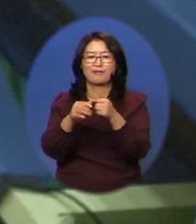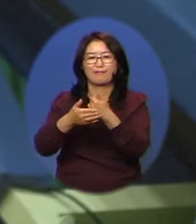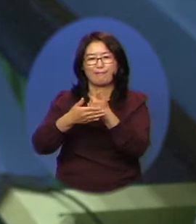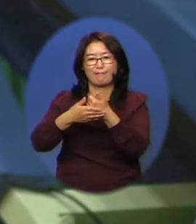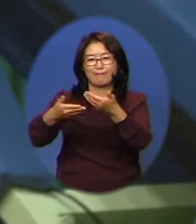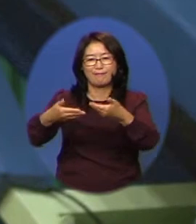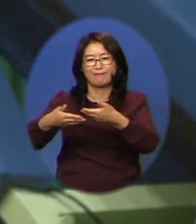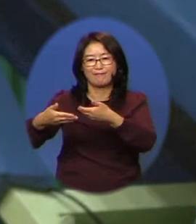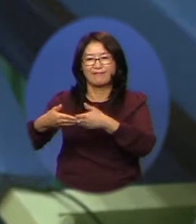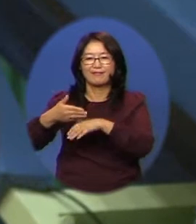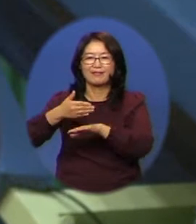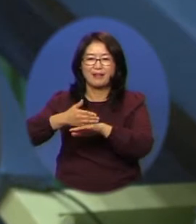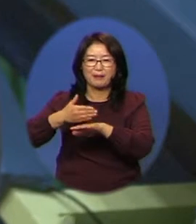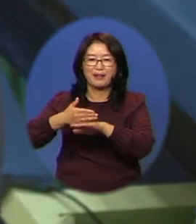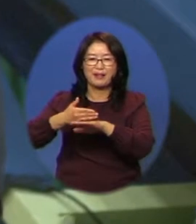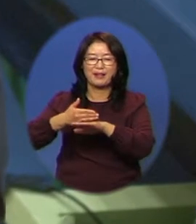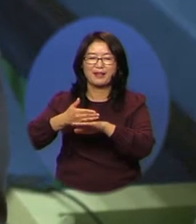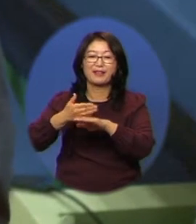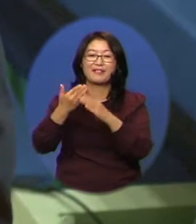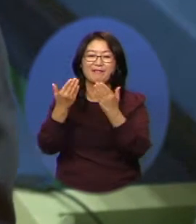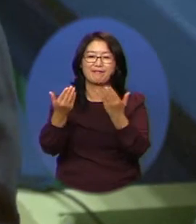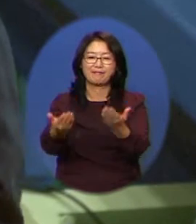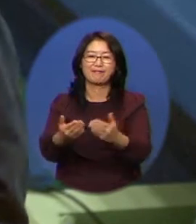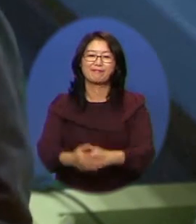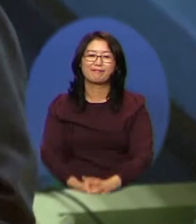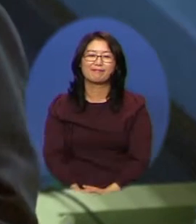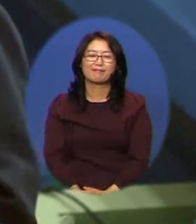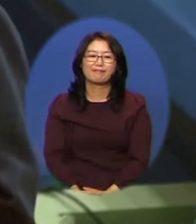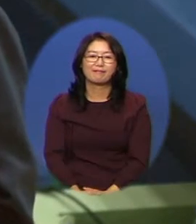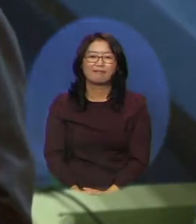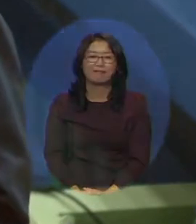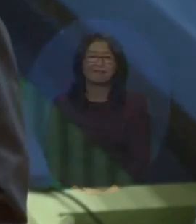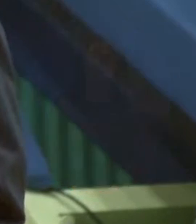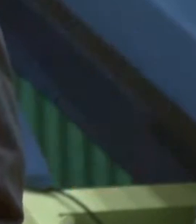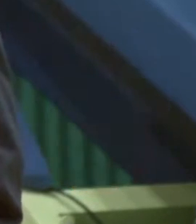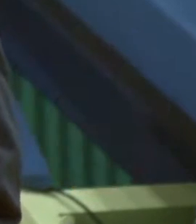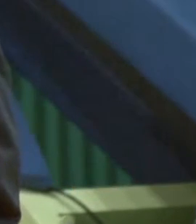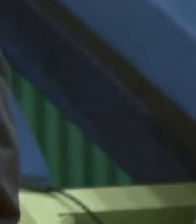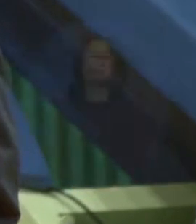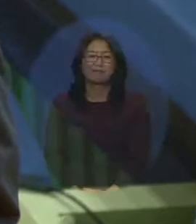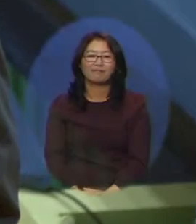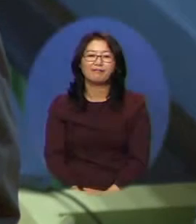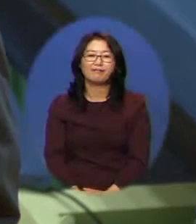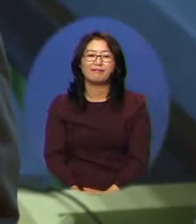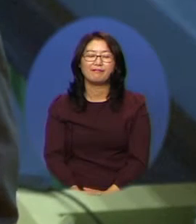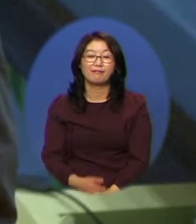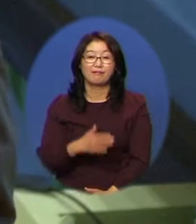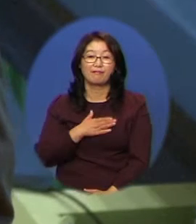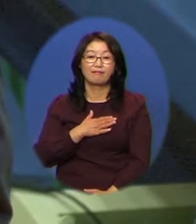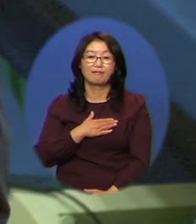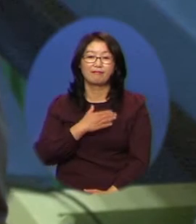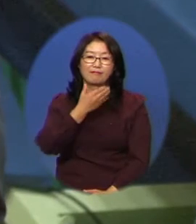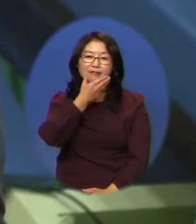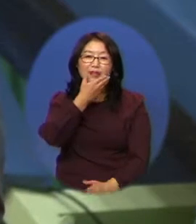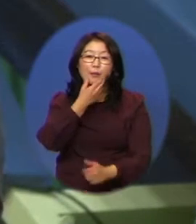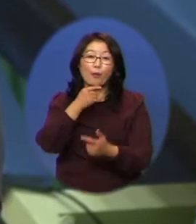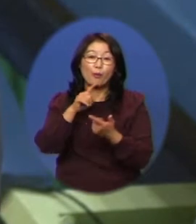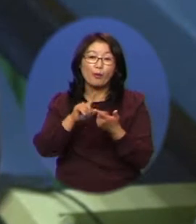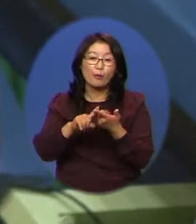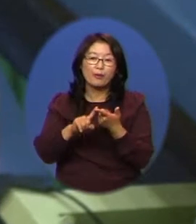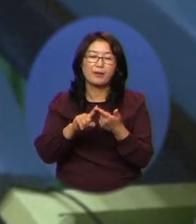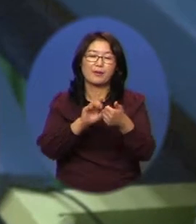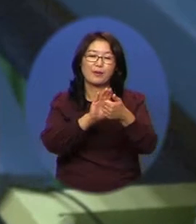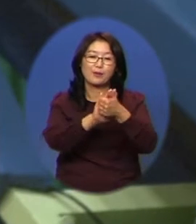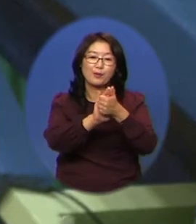진심으로 감사와 고마운 말씀을 드리겠습니다. 예, 저 또한 복지에 대해서 조금이라도 도울